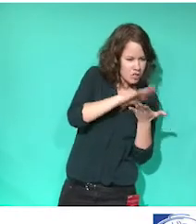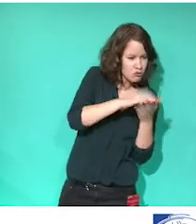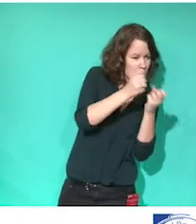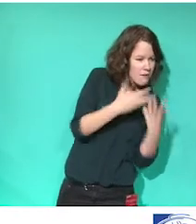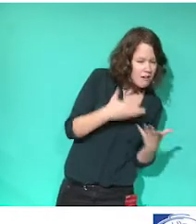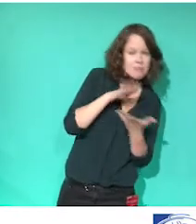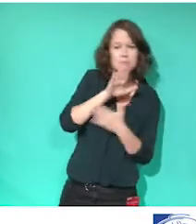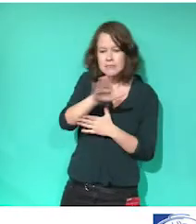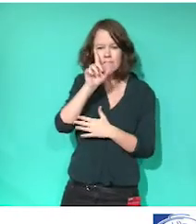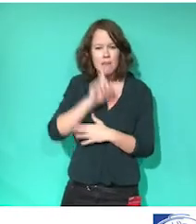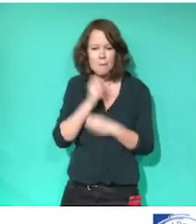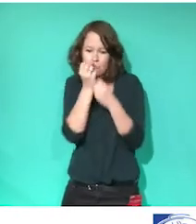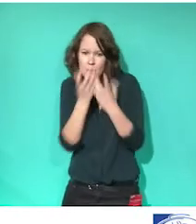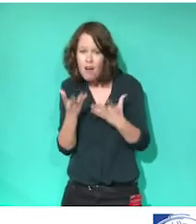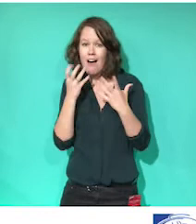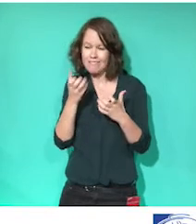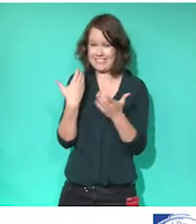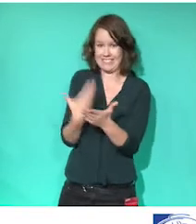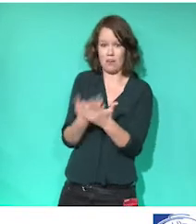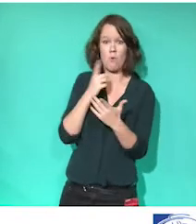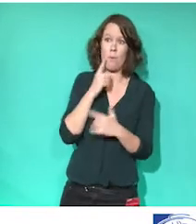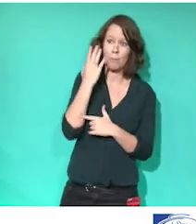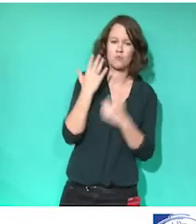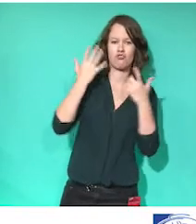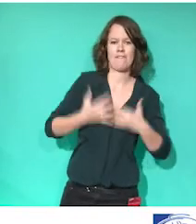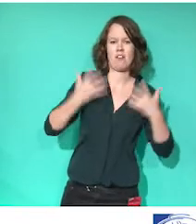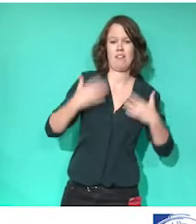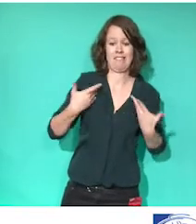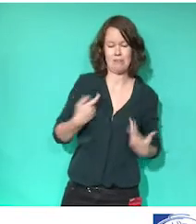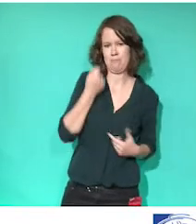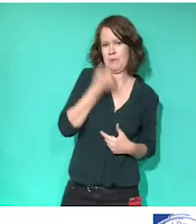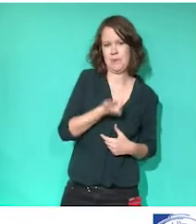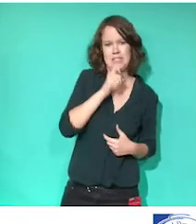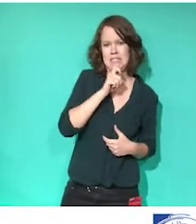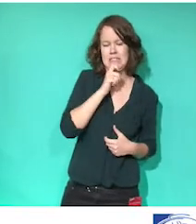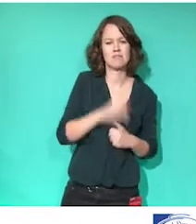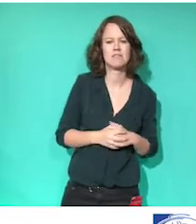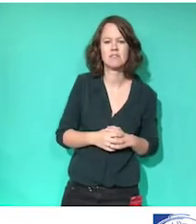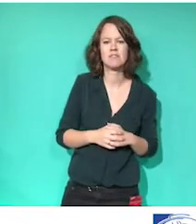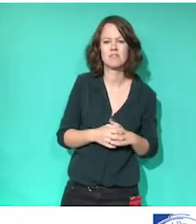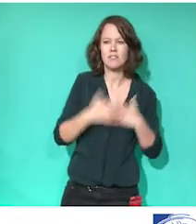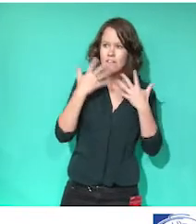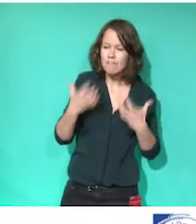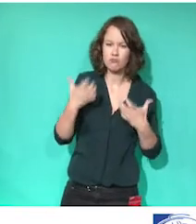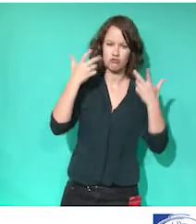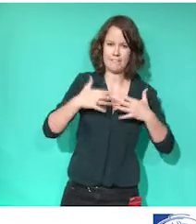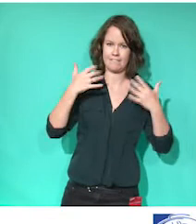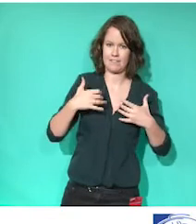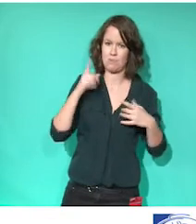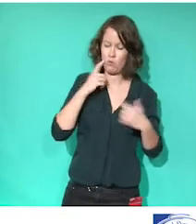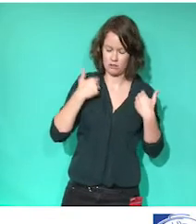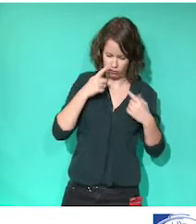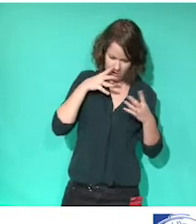nos institutions. Parce qu'il nous faut des chiffres pour pouvoir agir et pour ne plus être des invisibles,